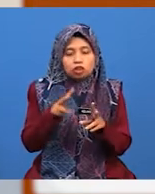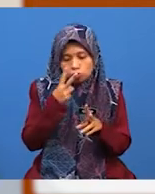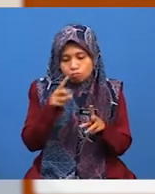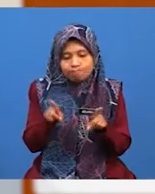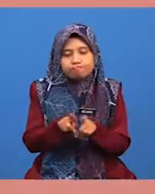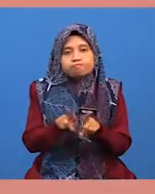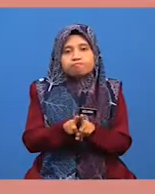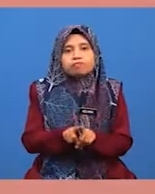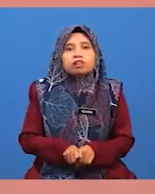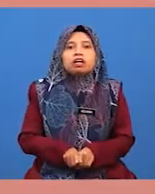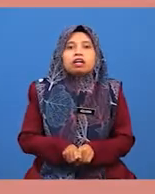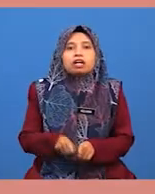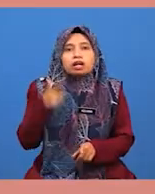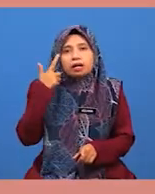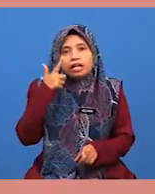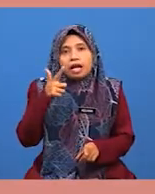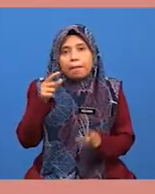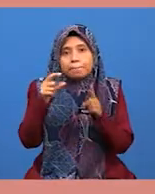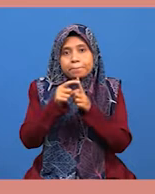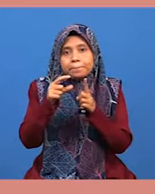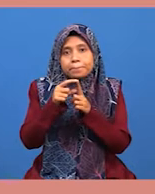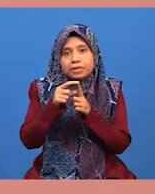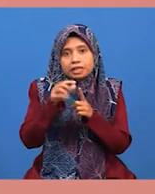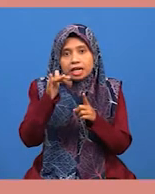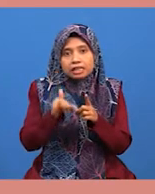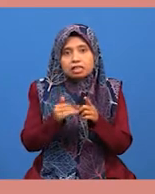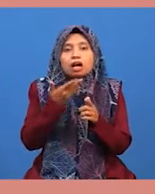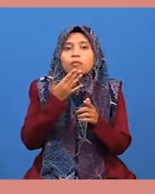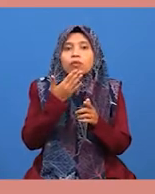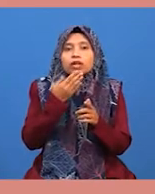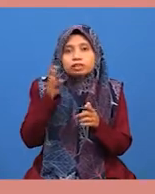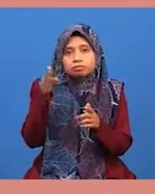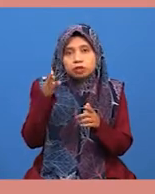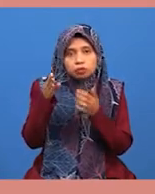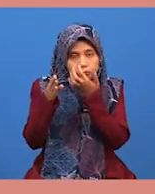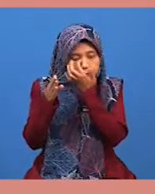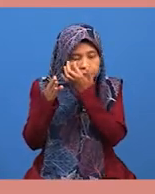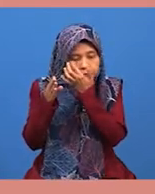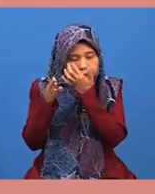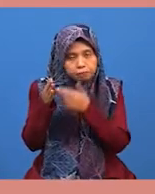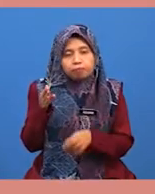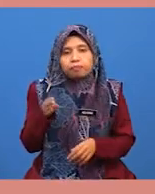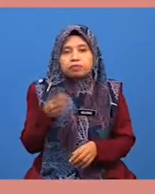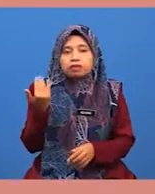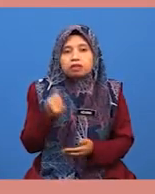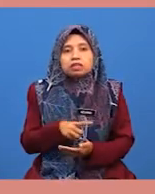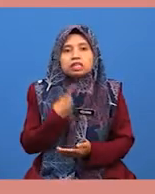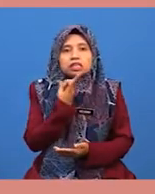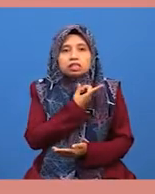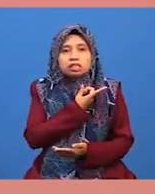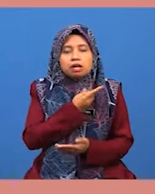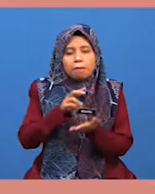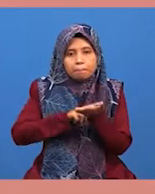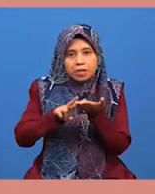bersama-sama. Lihat perkataan yang berwarna biru tersebut. Mari